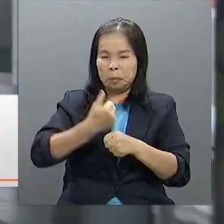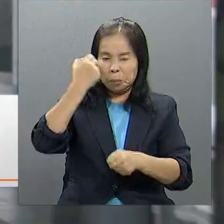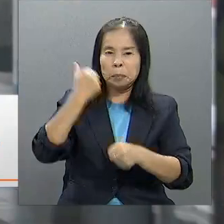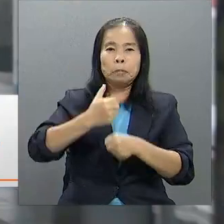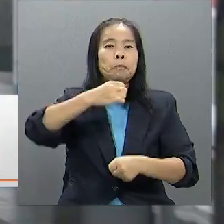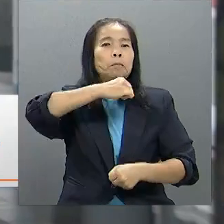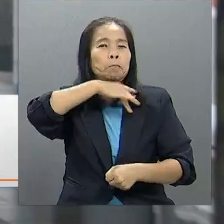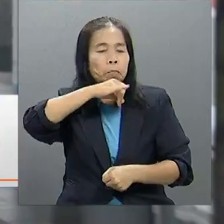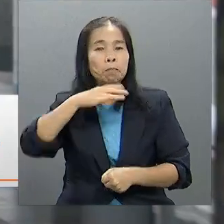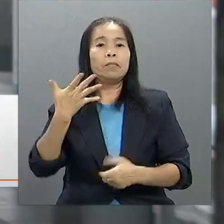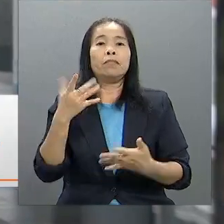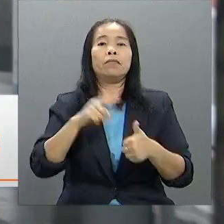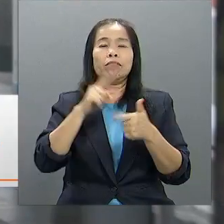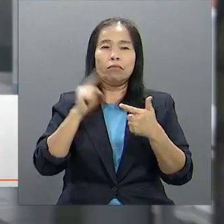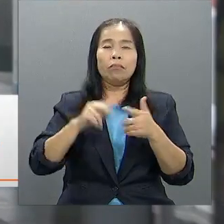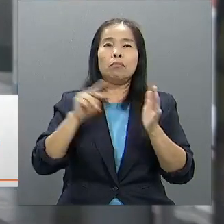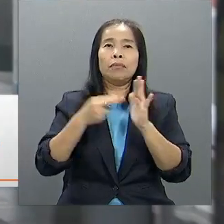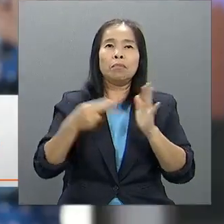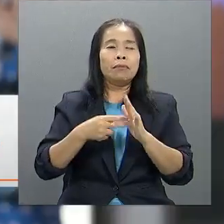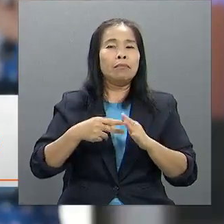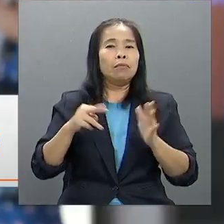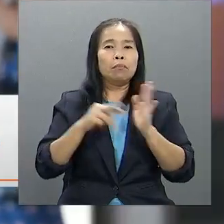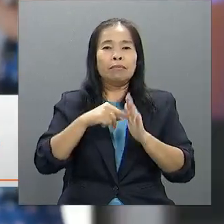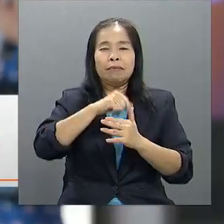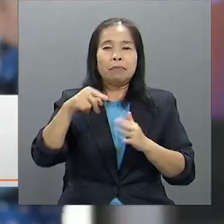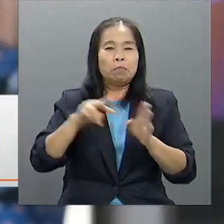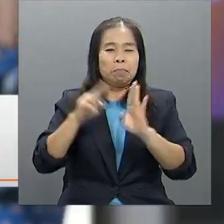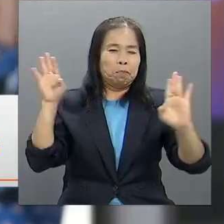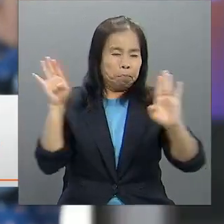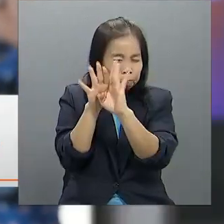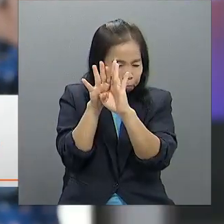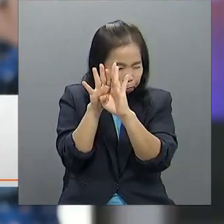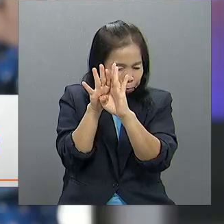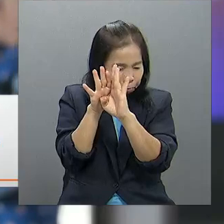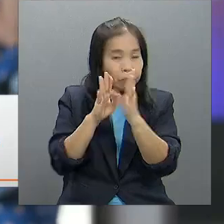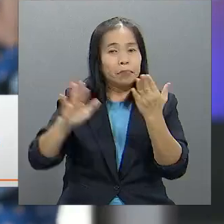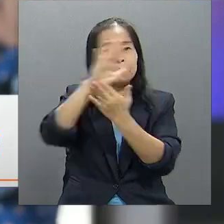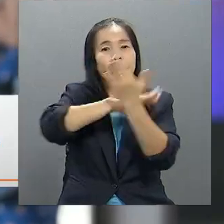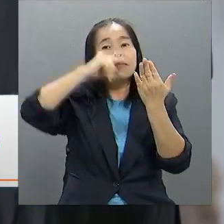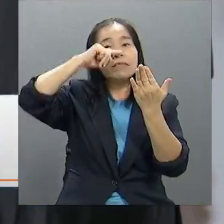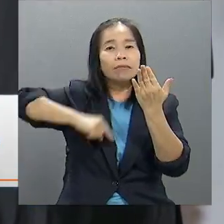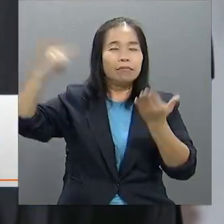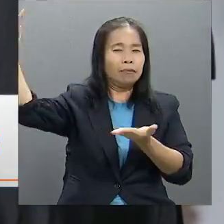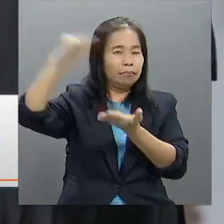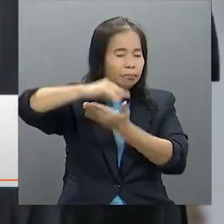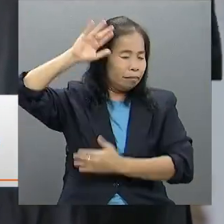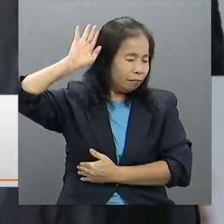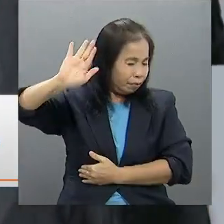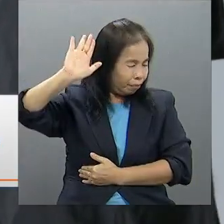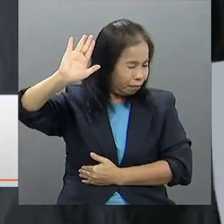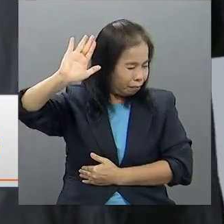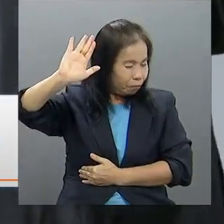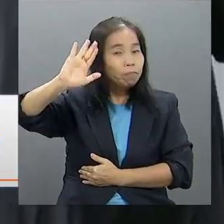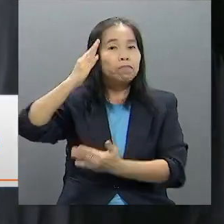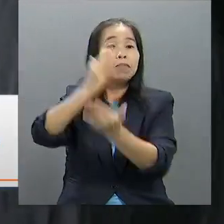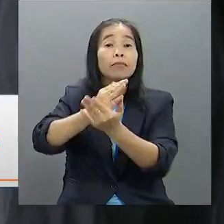เราเนี่ยจะต้องไม่ยอมเปิดประเทศเลยปิดประเทศไปตลอดจนกว่าการระบาดสงบซึ่งมันอาจจะกินเวลา